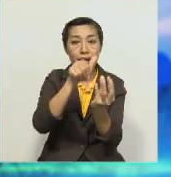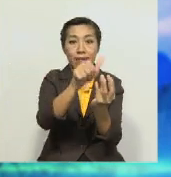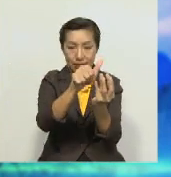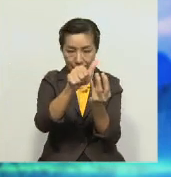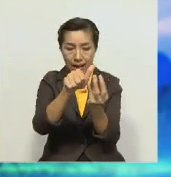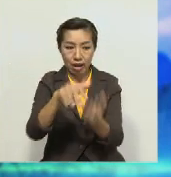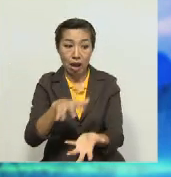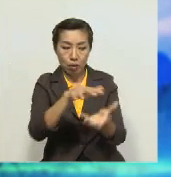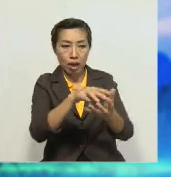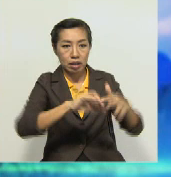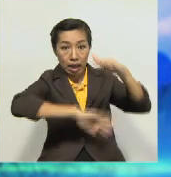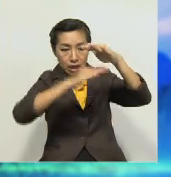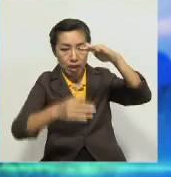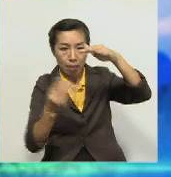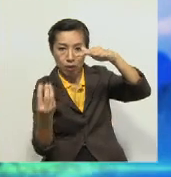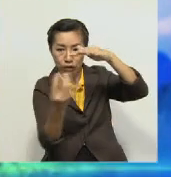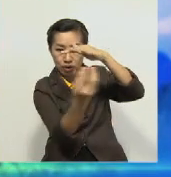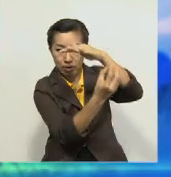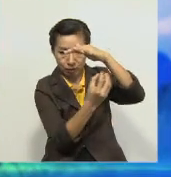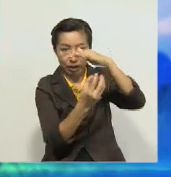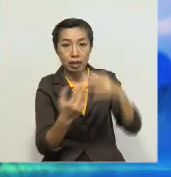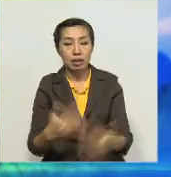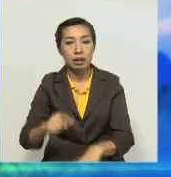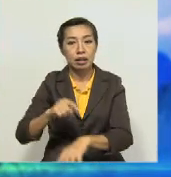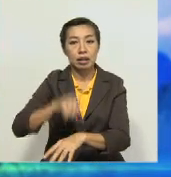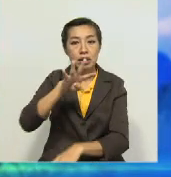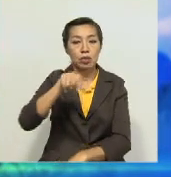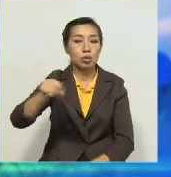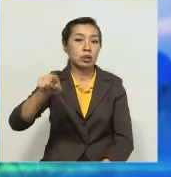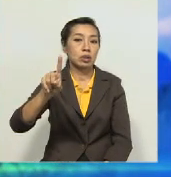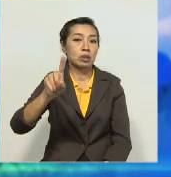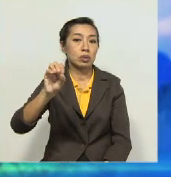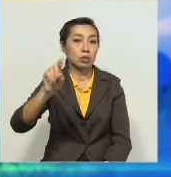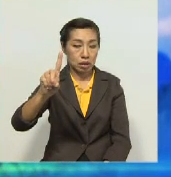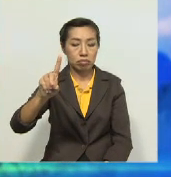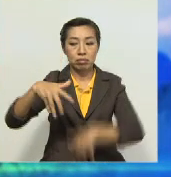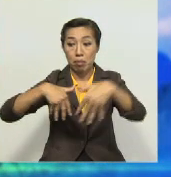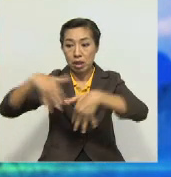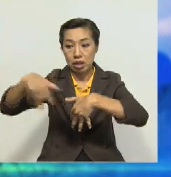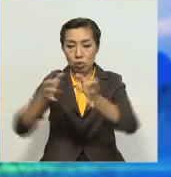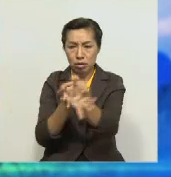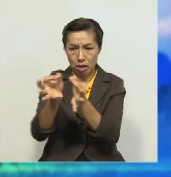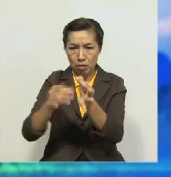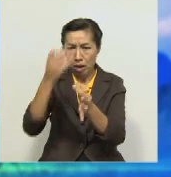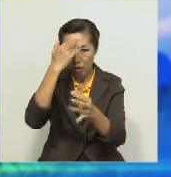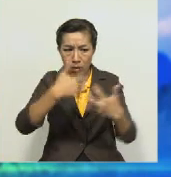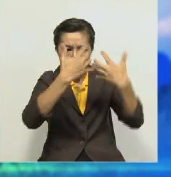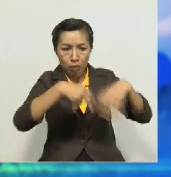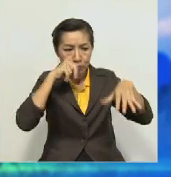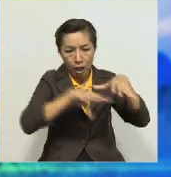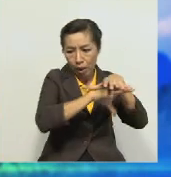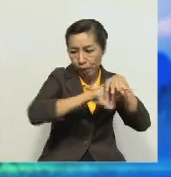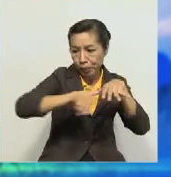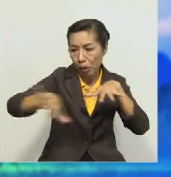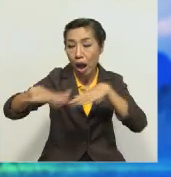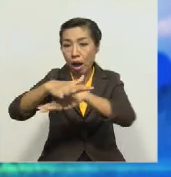วจะนำไปแขวนในท่ำ16 นาลิกา 1าทีทำควเข้าใจกบประชาชนหลงมีการระบายน้ำพ้ที่ท